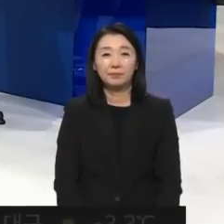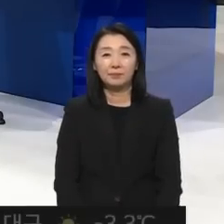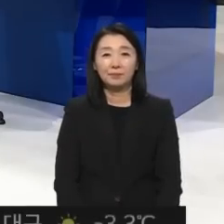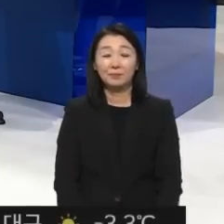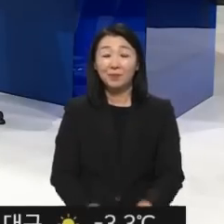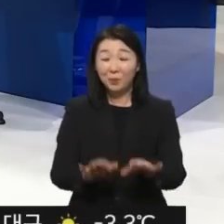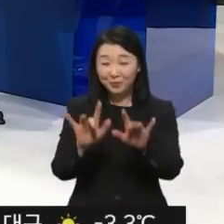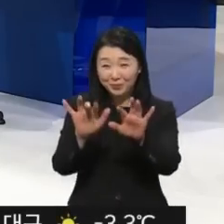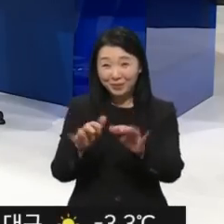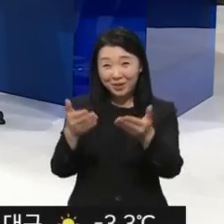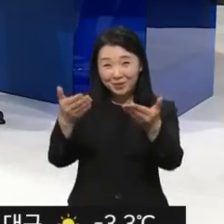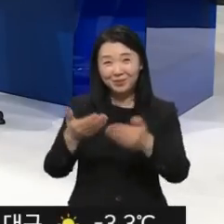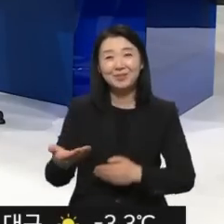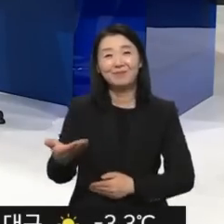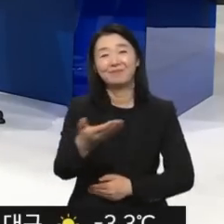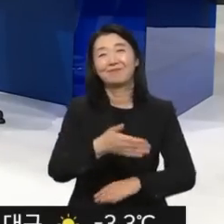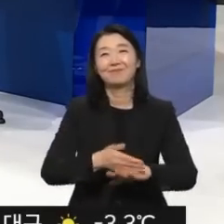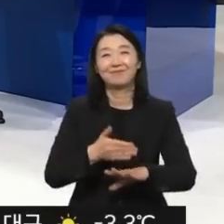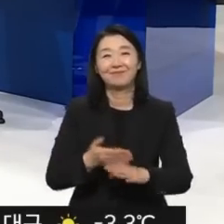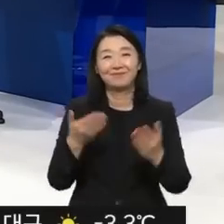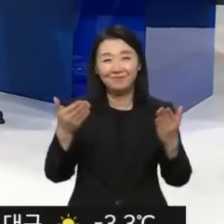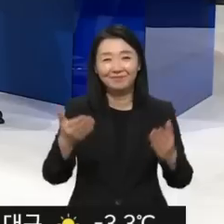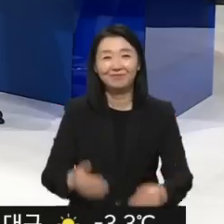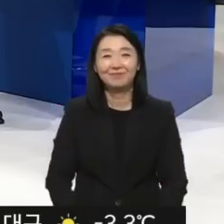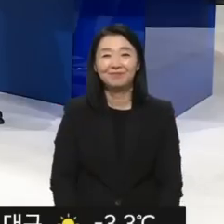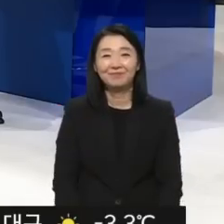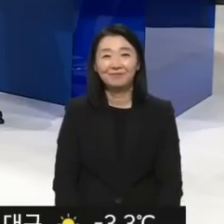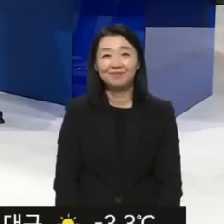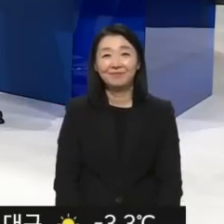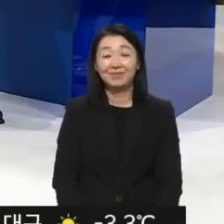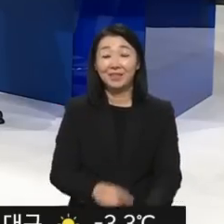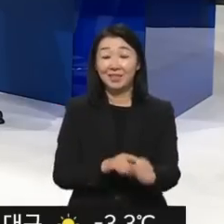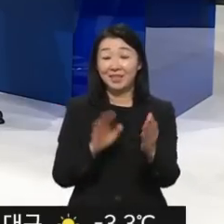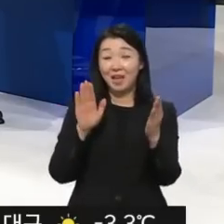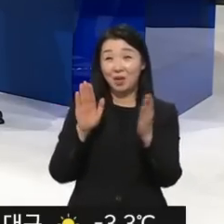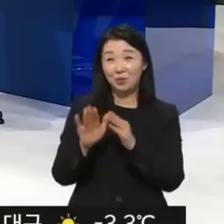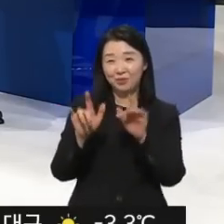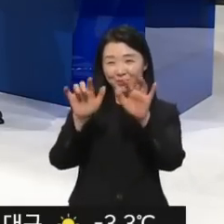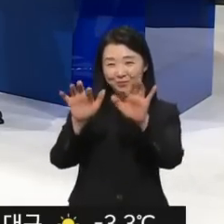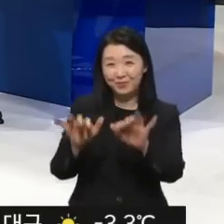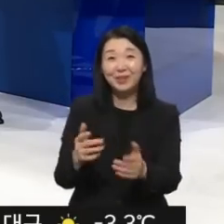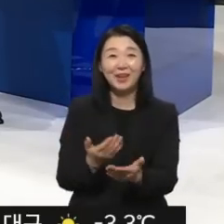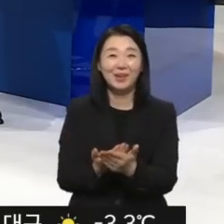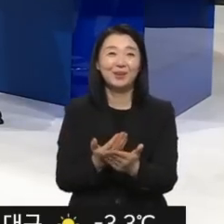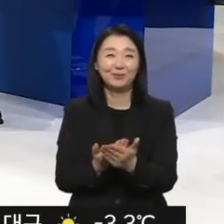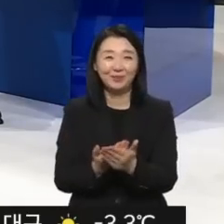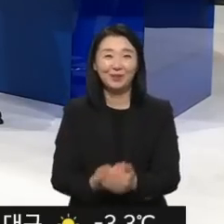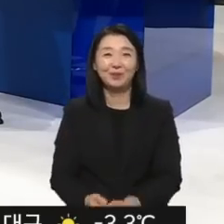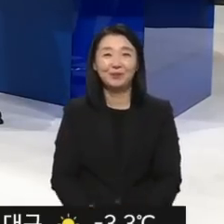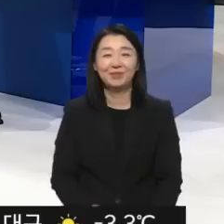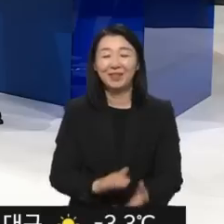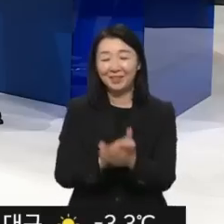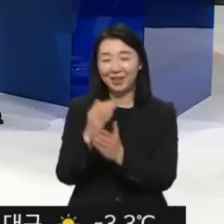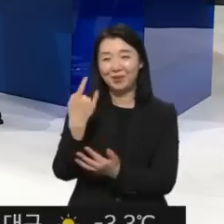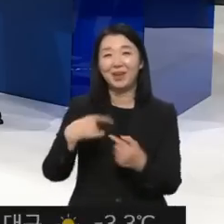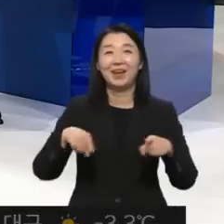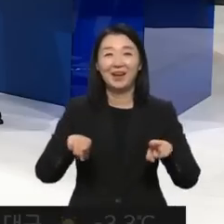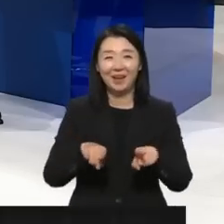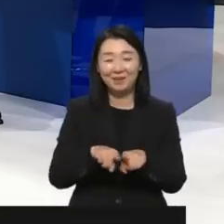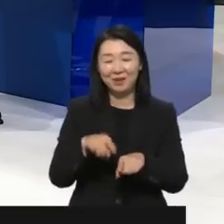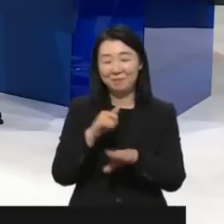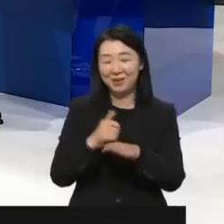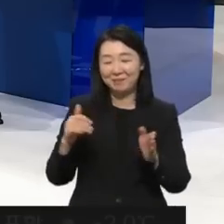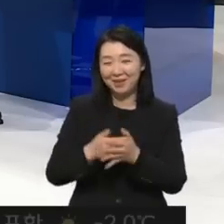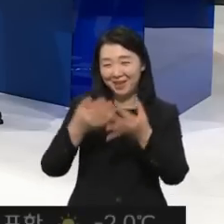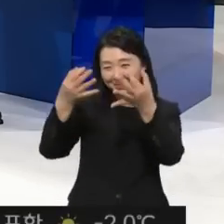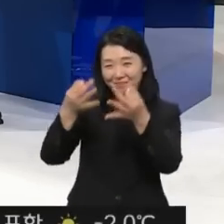전해주셨습니다. 댓글 적어주신 정의원분들 고맙습니다. 네, 이 시간 이후로도 댓글 계속해서 많이 보내주시고 다정회와 함께